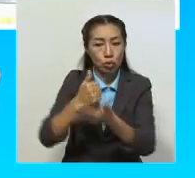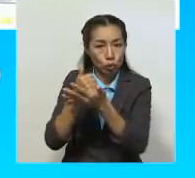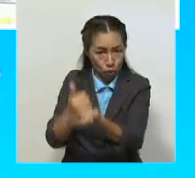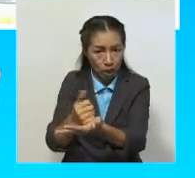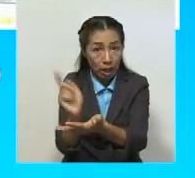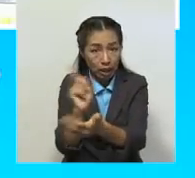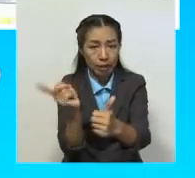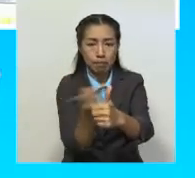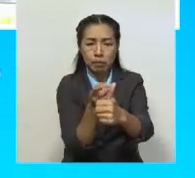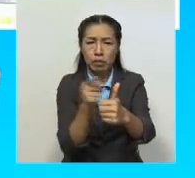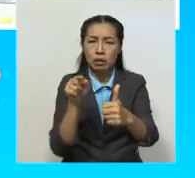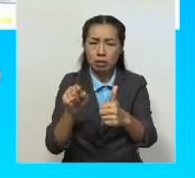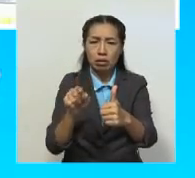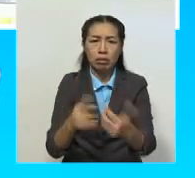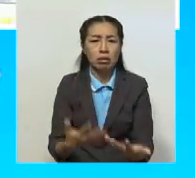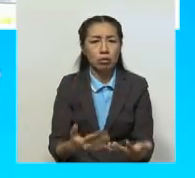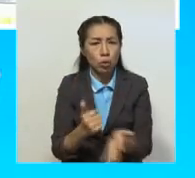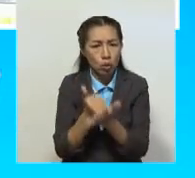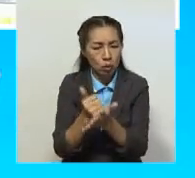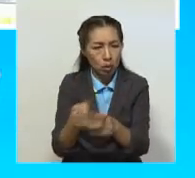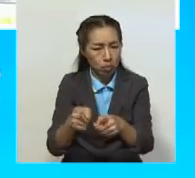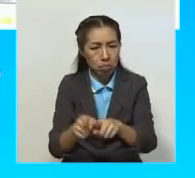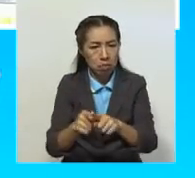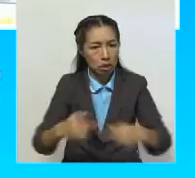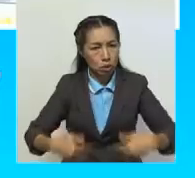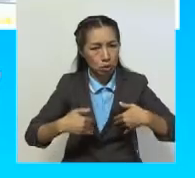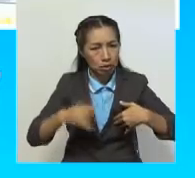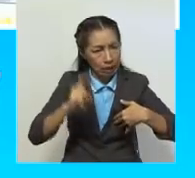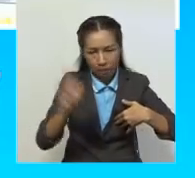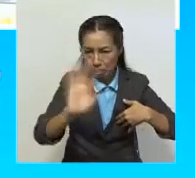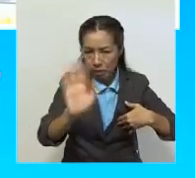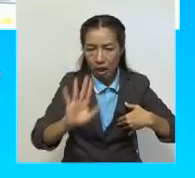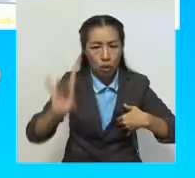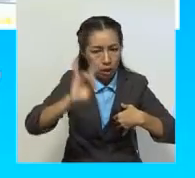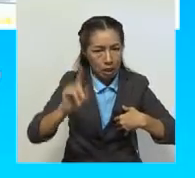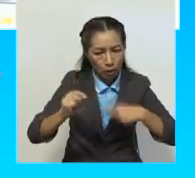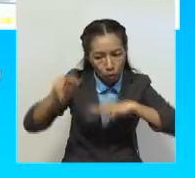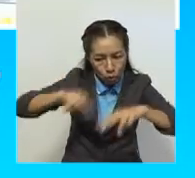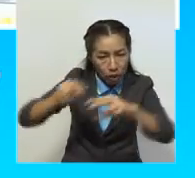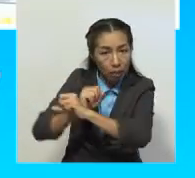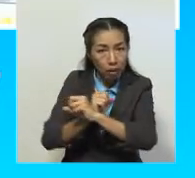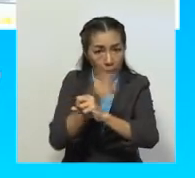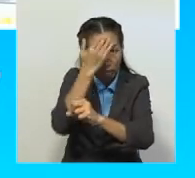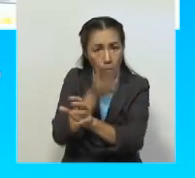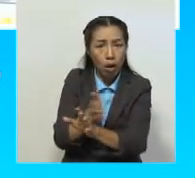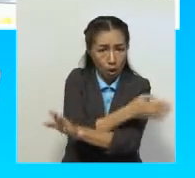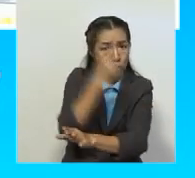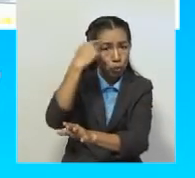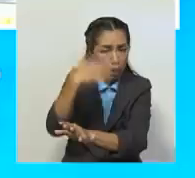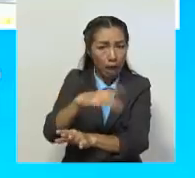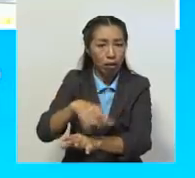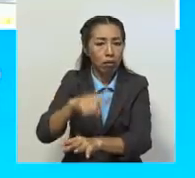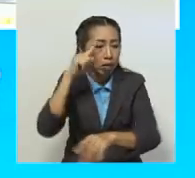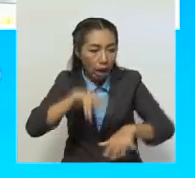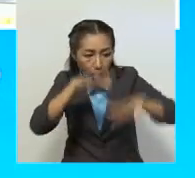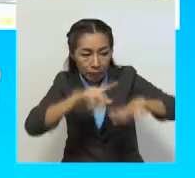1ก็คือไม่ให้สูญเสียนะฮะในเรื่องของชีวิตแล้วก็ในเรื่องของสัตว์เลี้ยงนะเพราะเราสามารถรู้ล่วงหน้าได้เราก็ต้องอพยพ